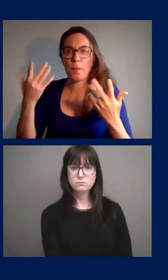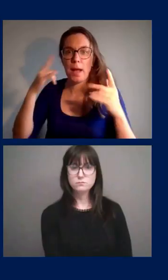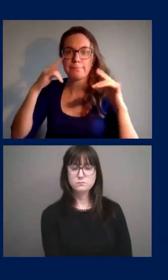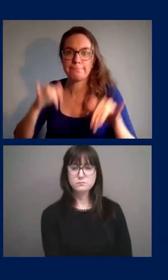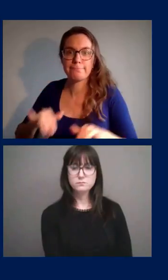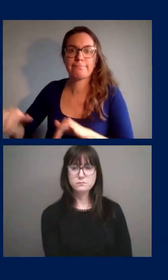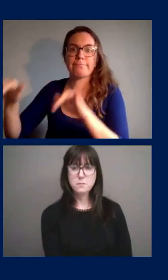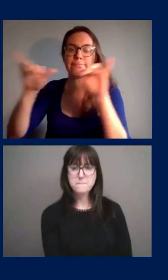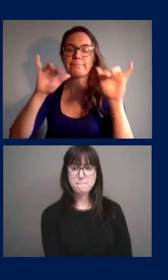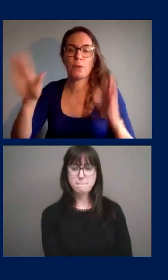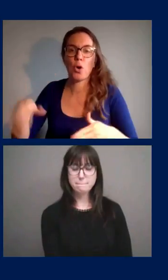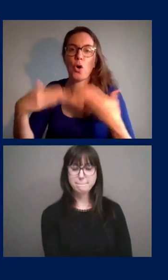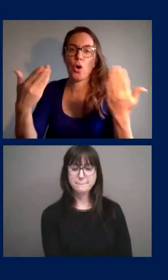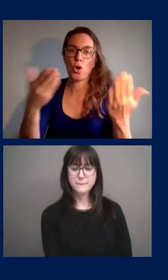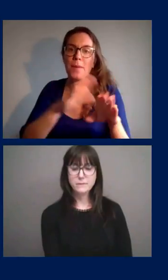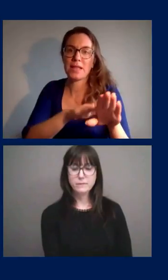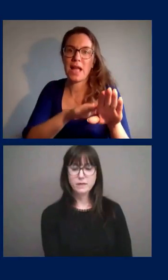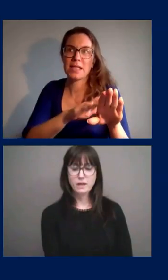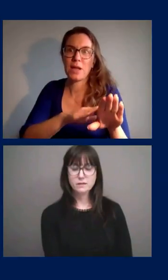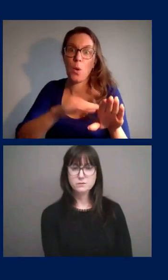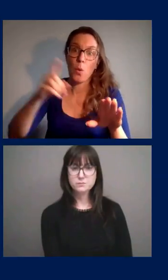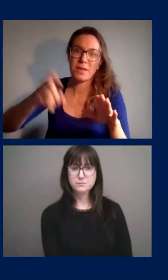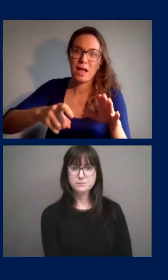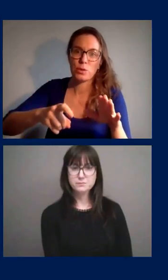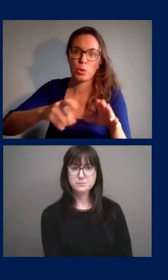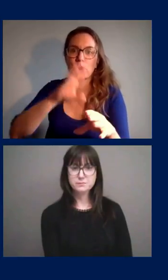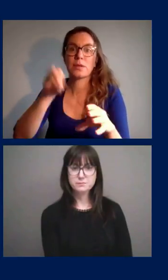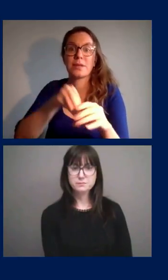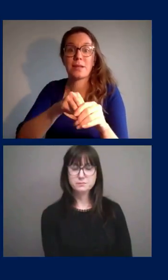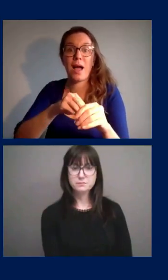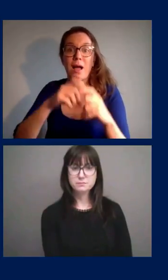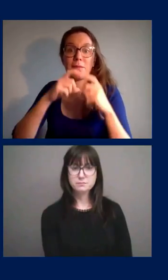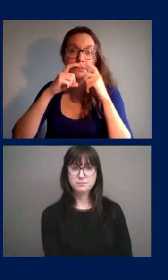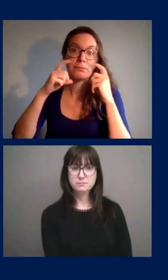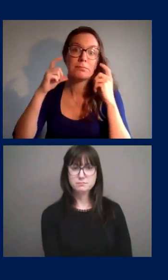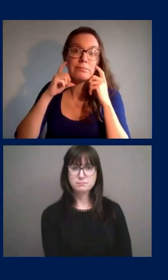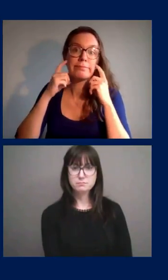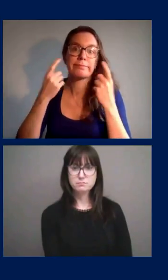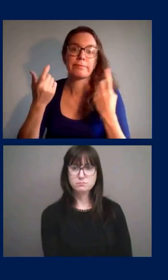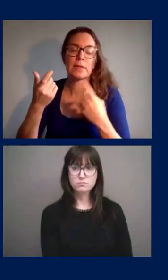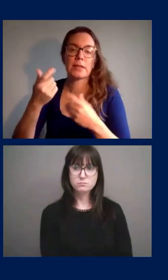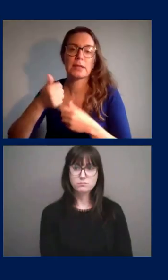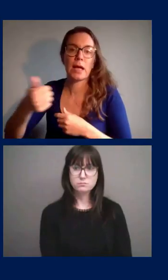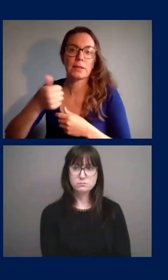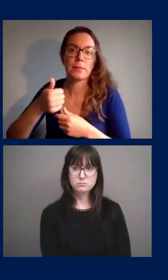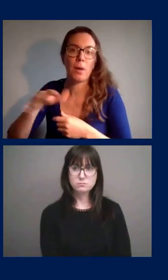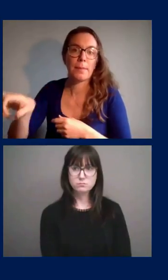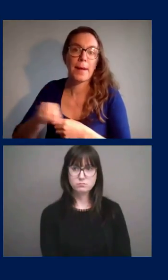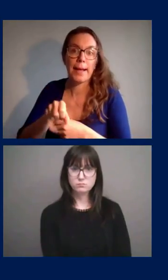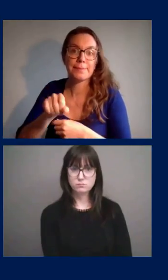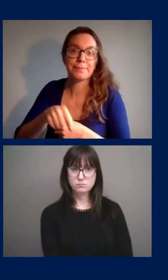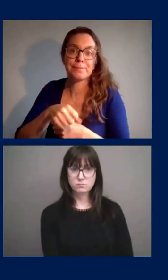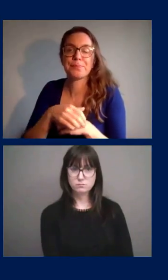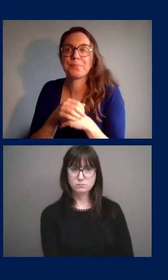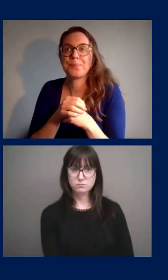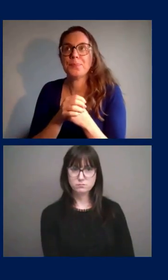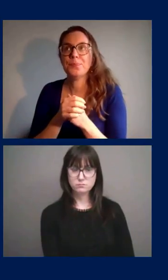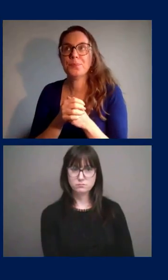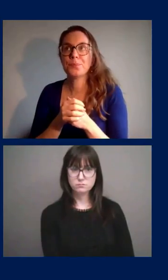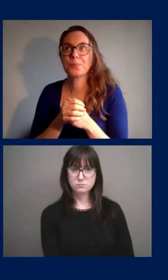obligatoire sur le transport en commun vous pouvez imaginer il y a certaines